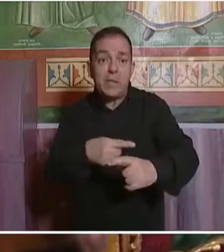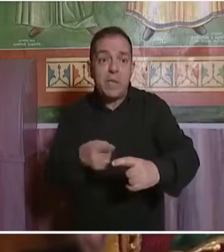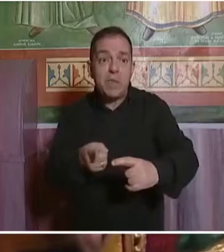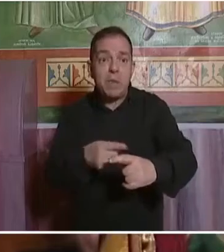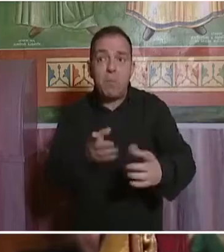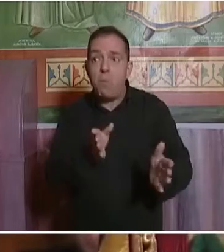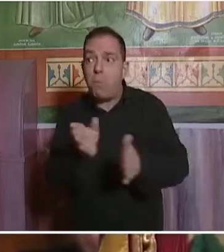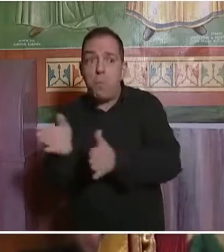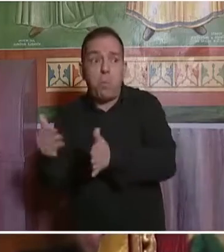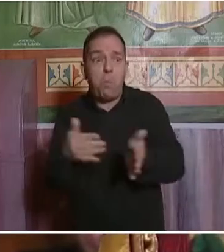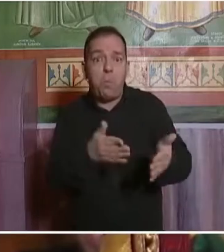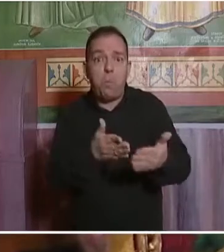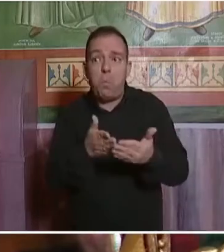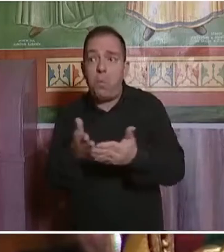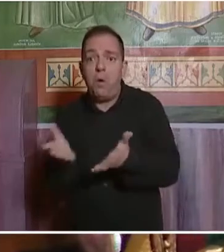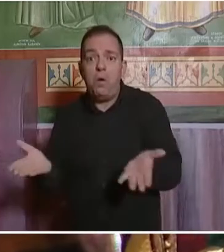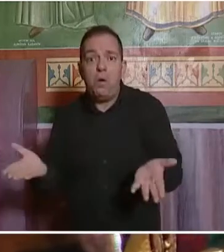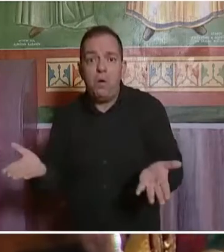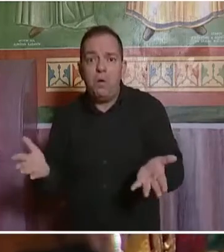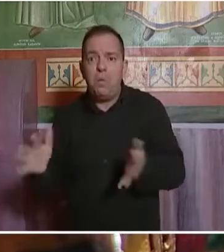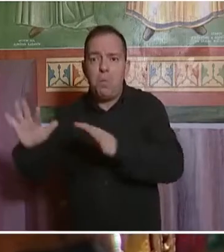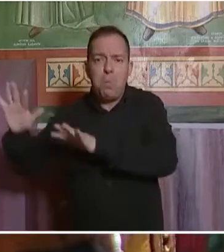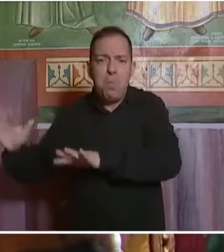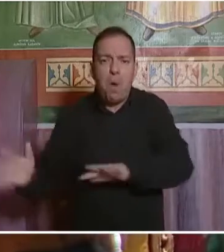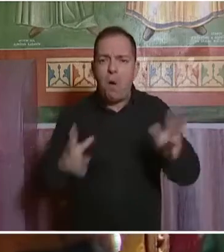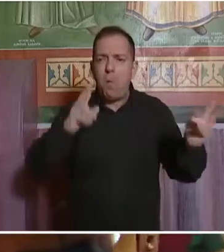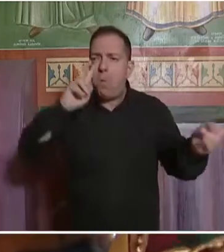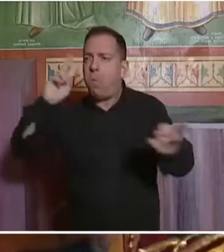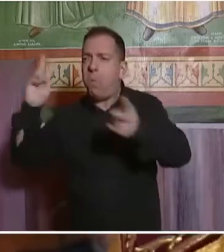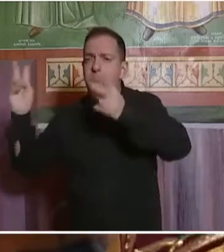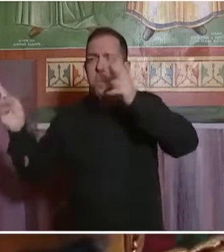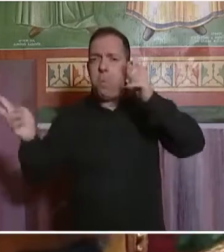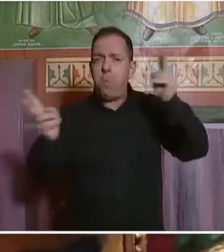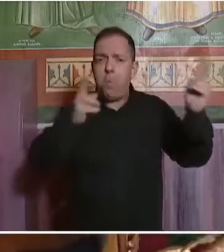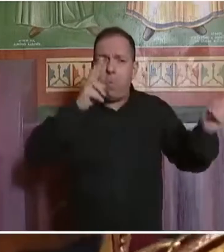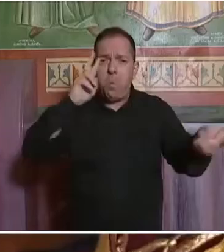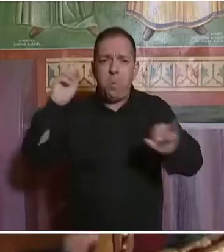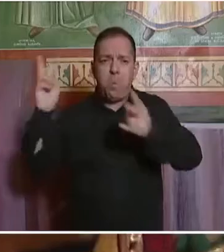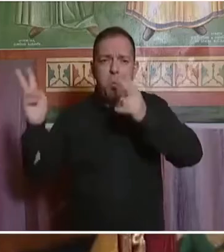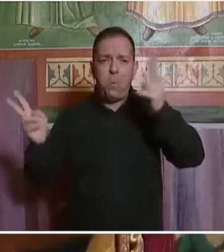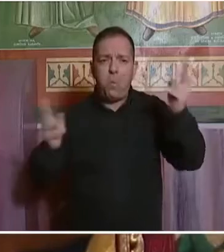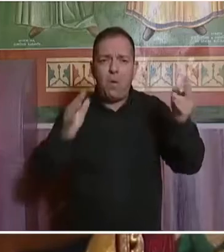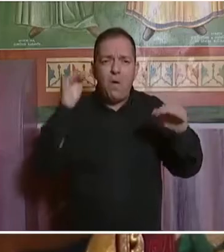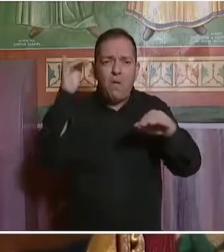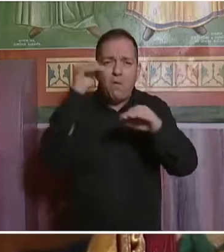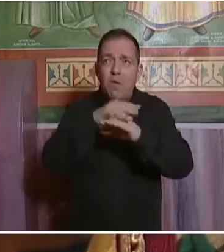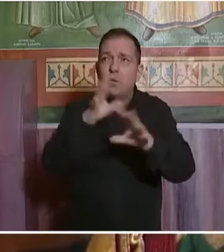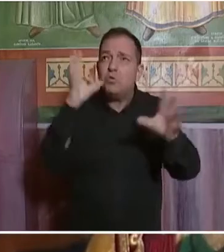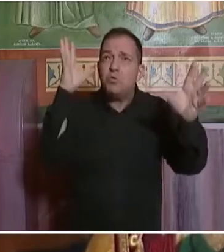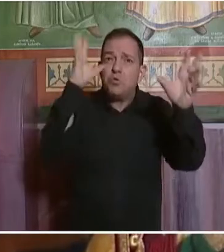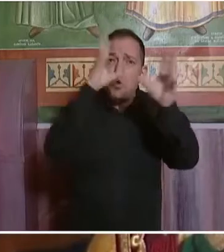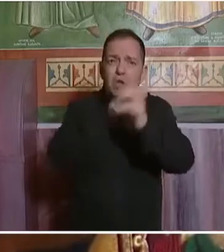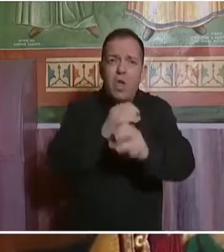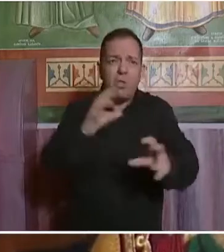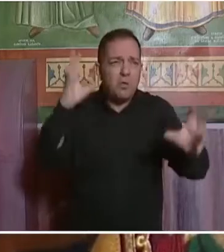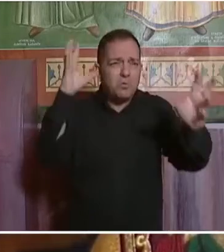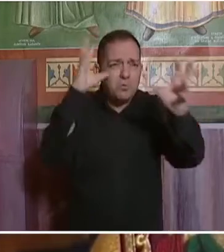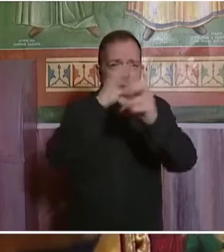φουρτουνιασμένες θάλασσες, όταν αντιμετωπίζουν άγρια και ασέλινα